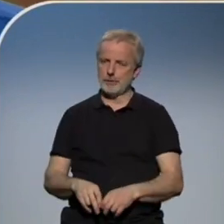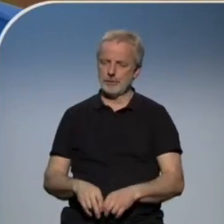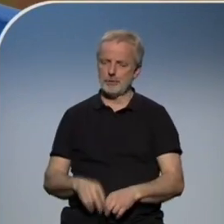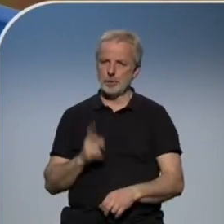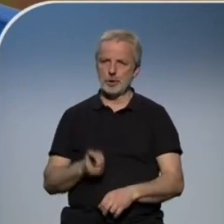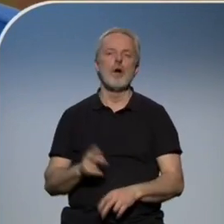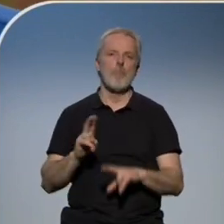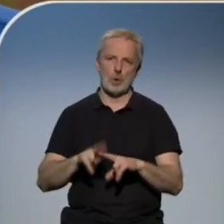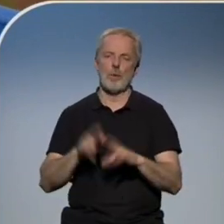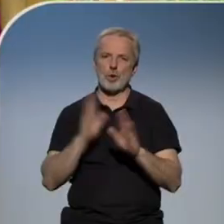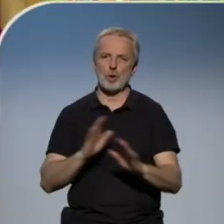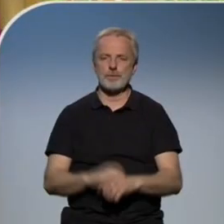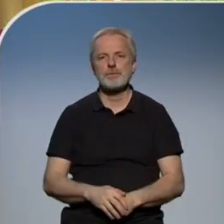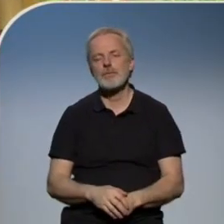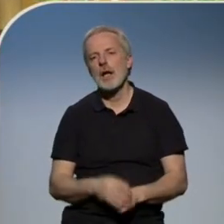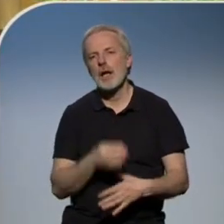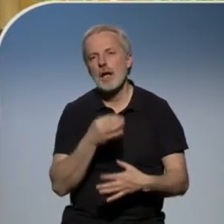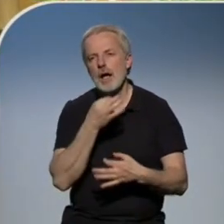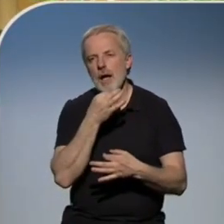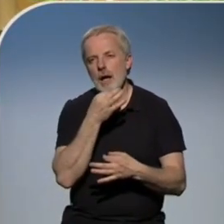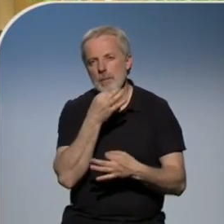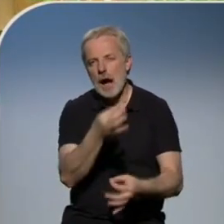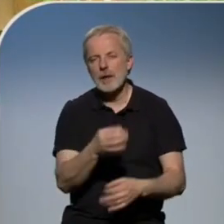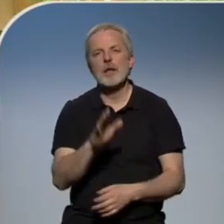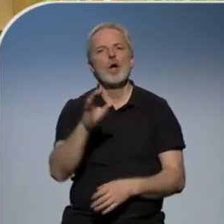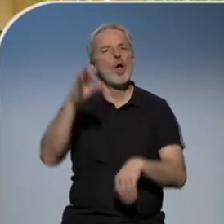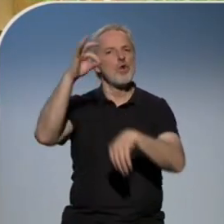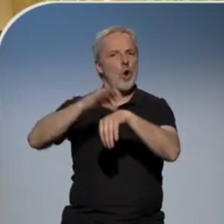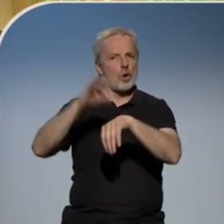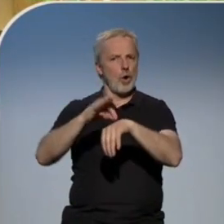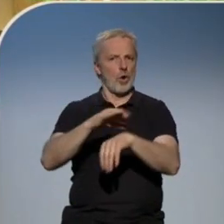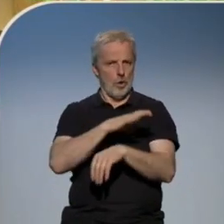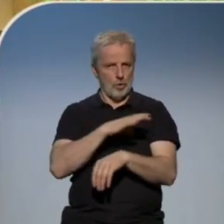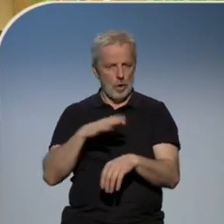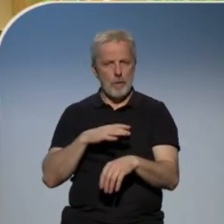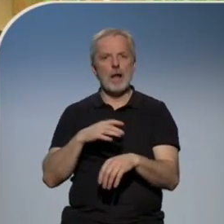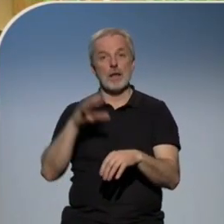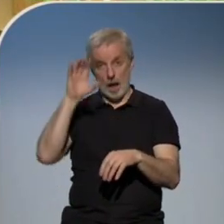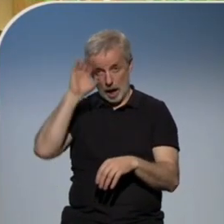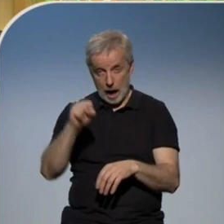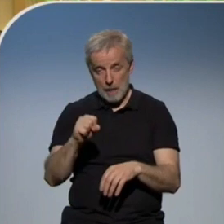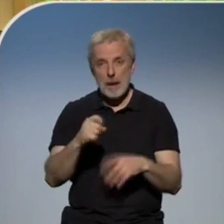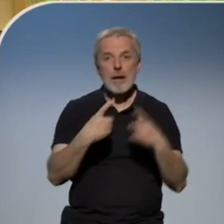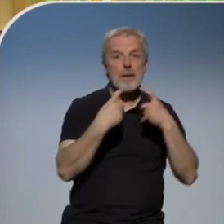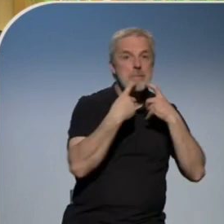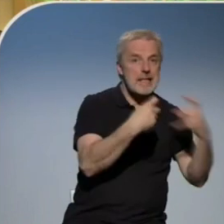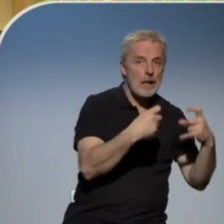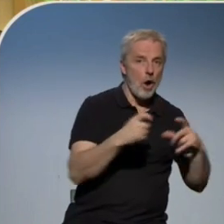srdíčku. Máte zkušenost s tím, že klasičtí lékaři už berou v potaz psychiku pacientů a že třeba